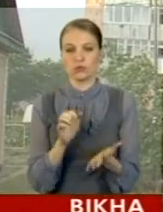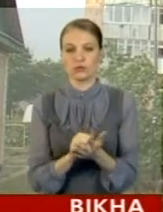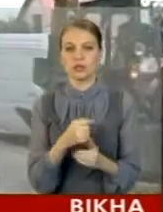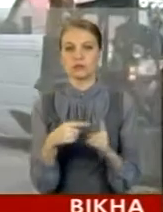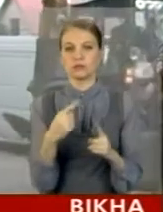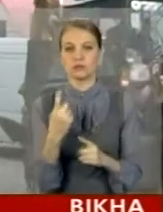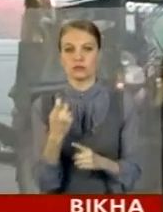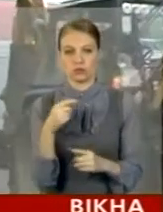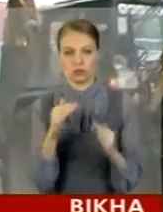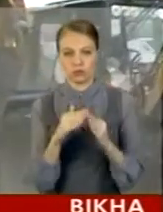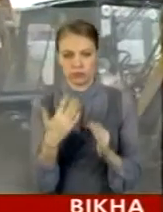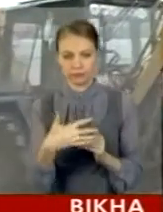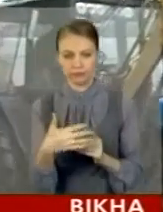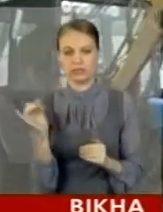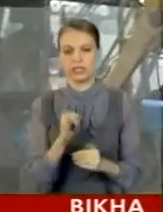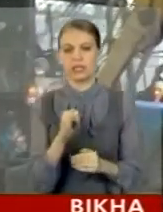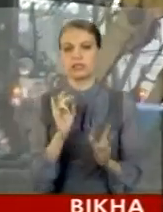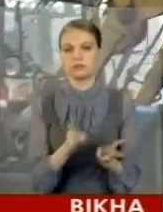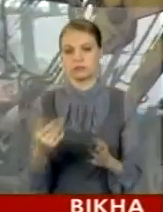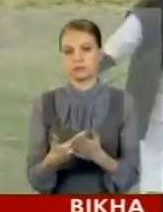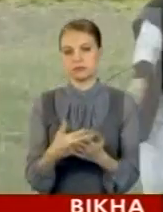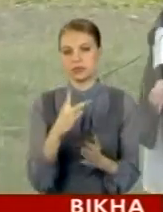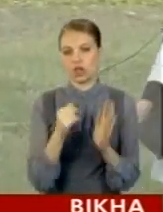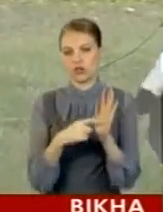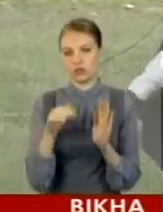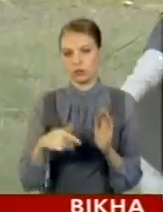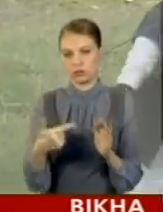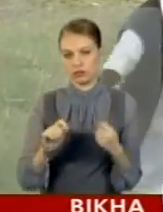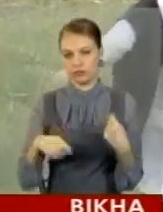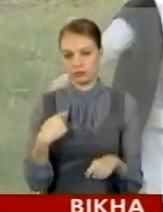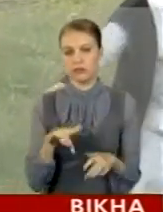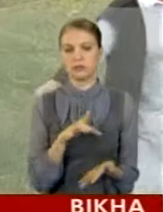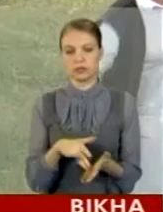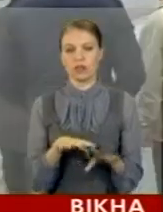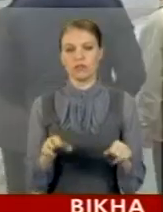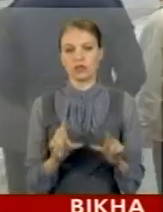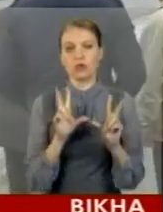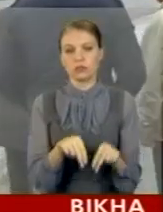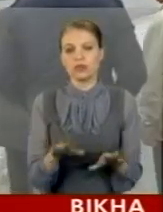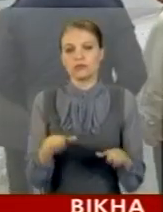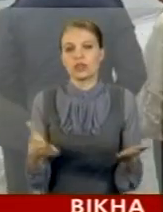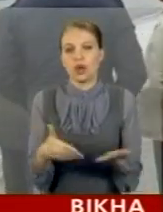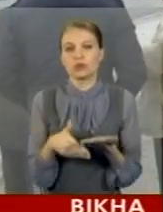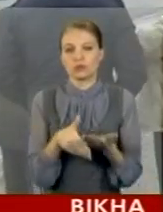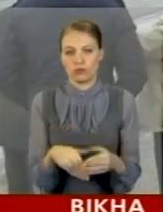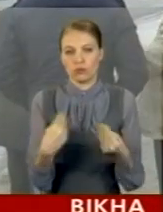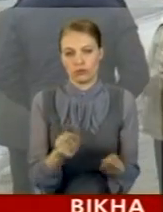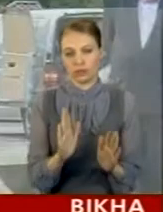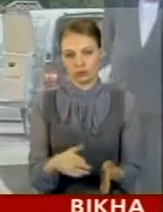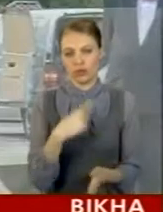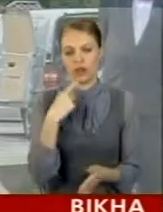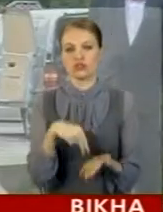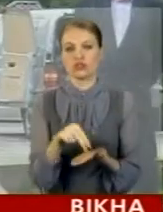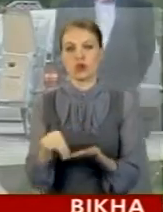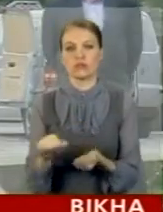півсотні будинків та завдав збитків щонайменше на 600 тисяч гривень. Міська влада обіцяє людям, бодай, якусь допомогу. Кажуть,